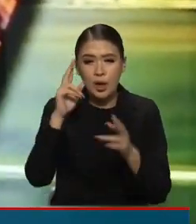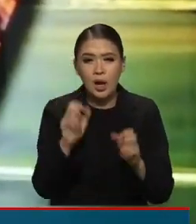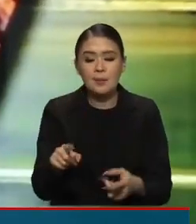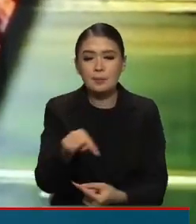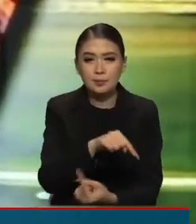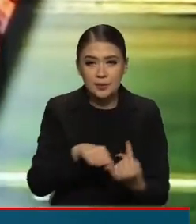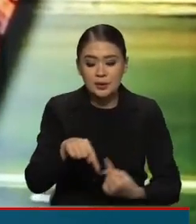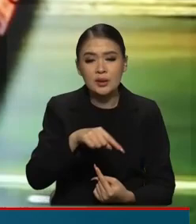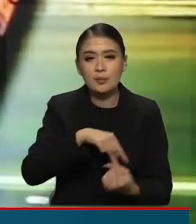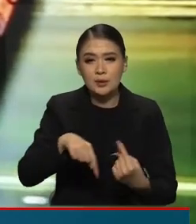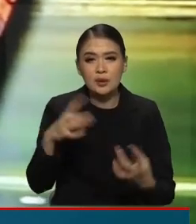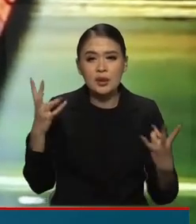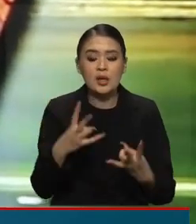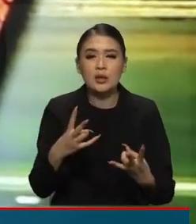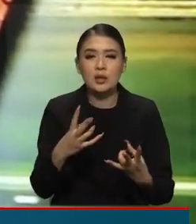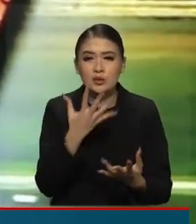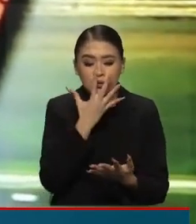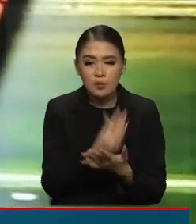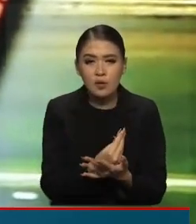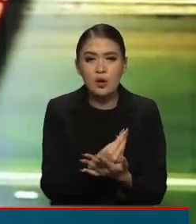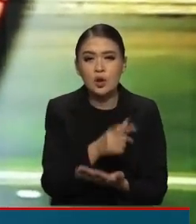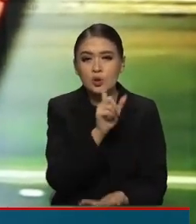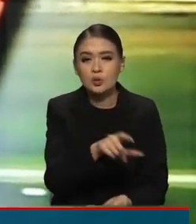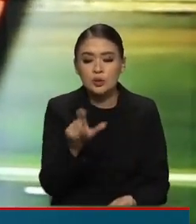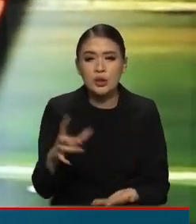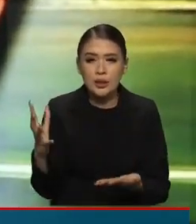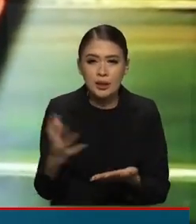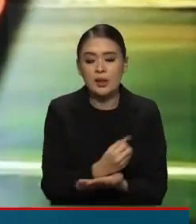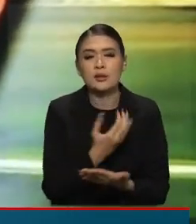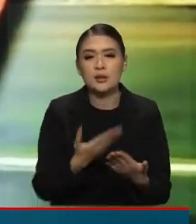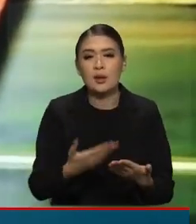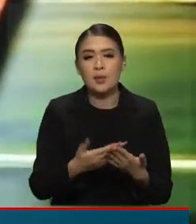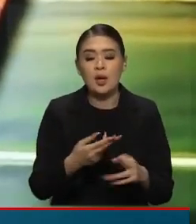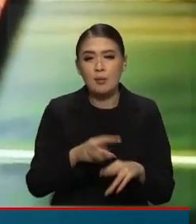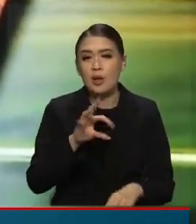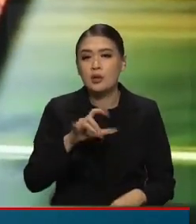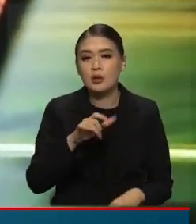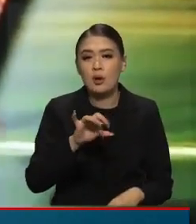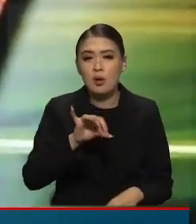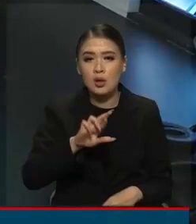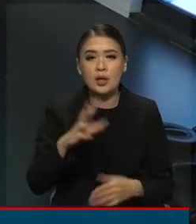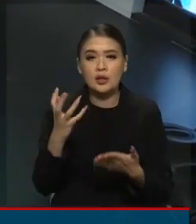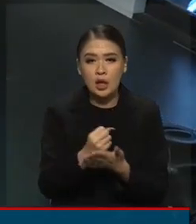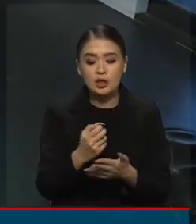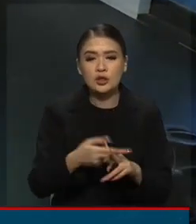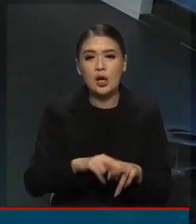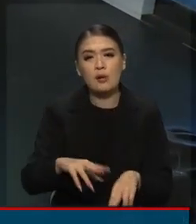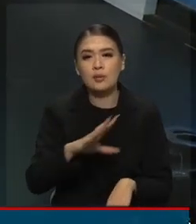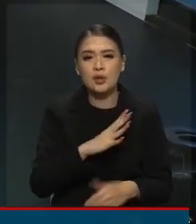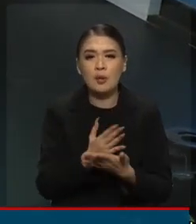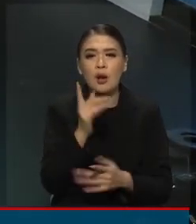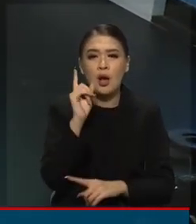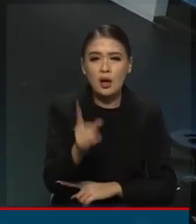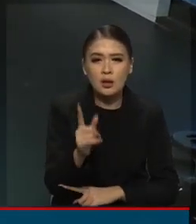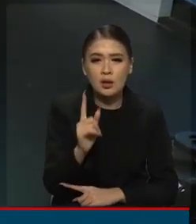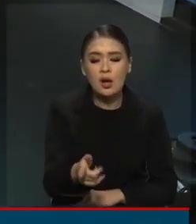любом бизнесе нужно найти свою целевую аудиторию. Вот Монголия нашла свою целевую аудиторию. Это люди, вот рыбаки приезжают,